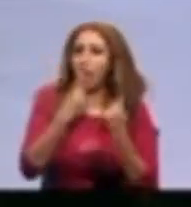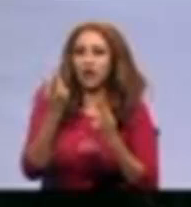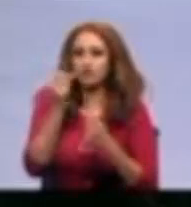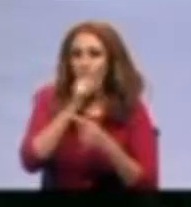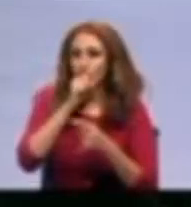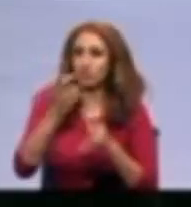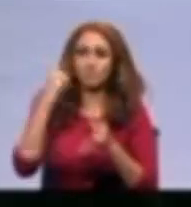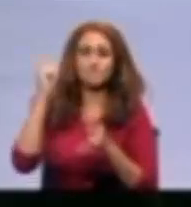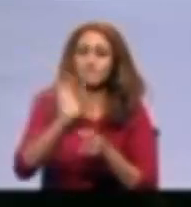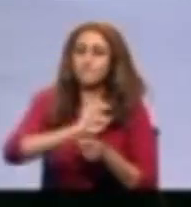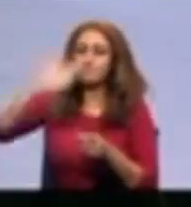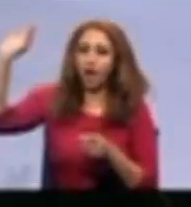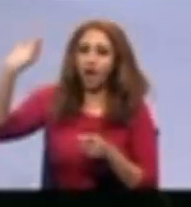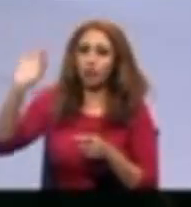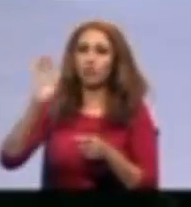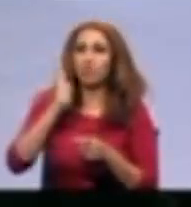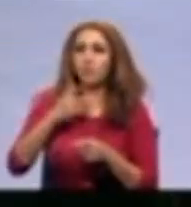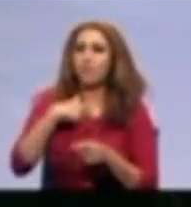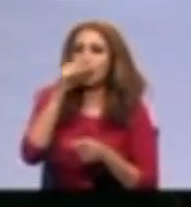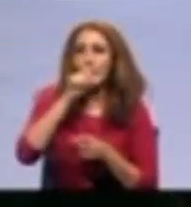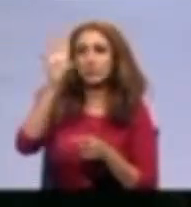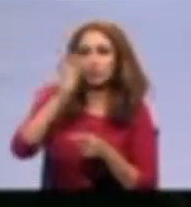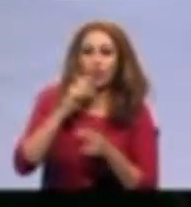فضل شاكر، نانسي،